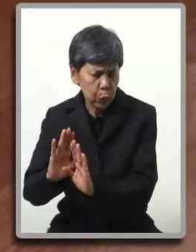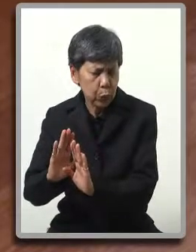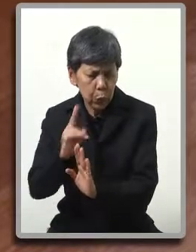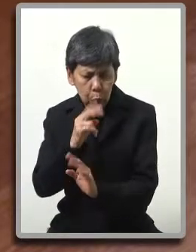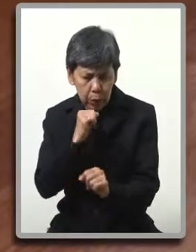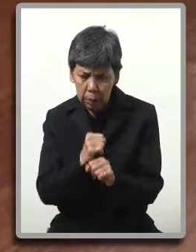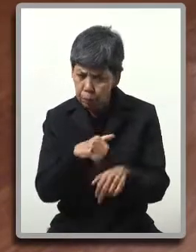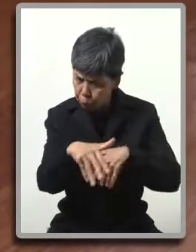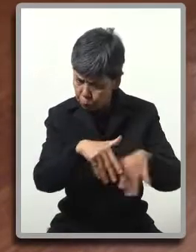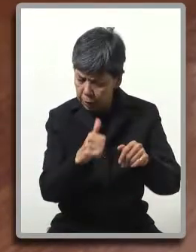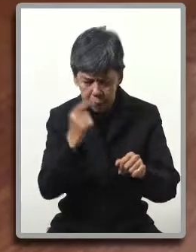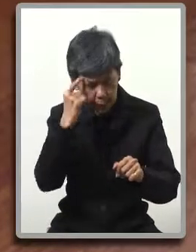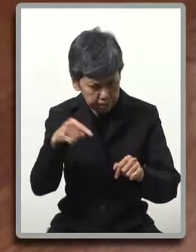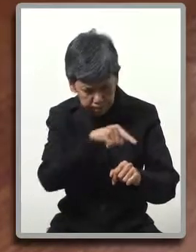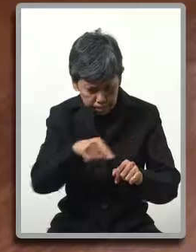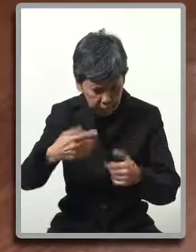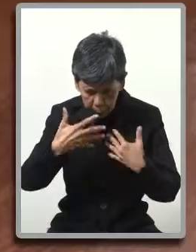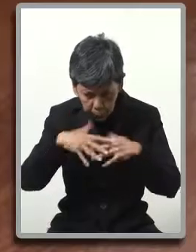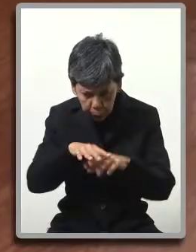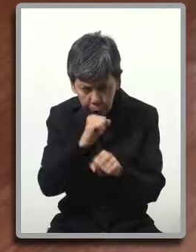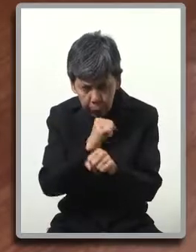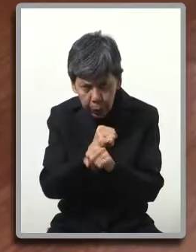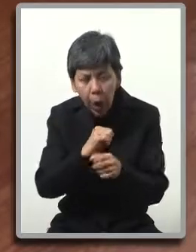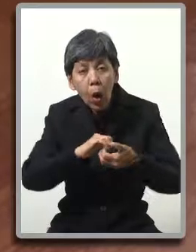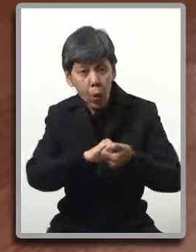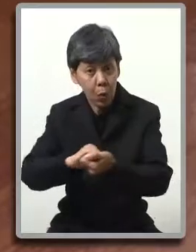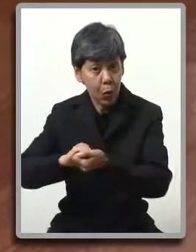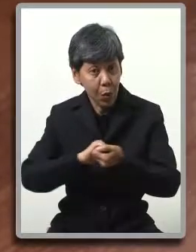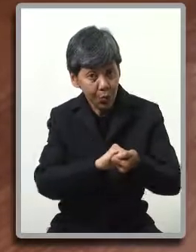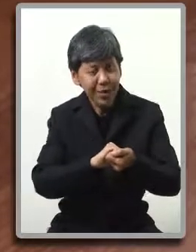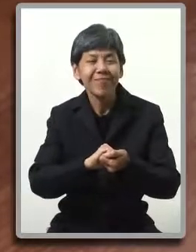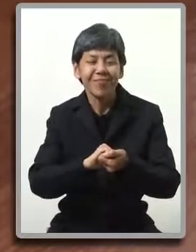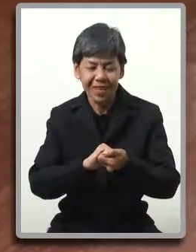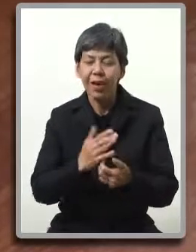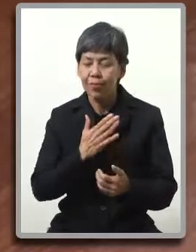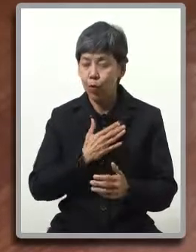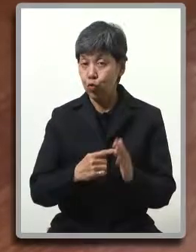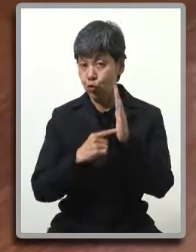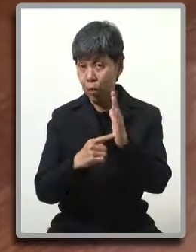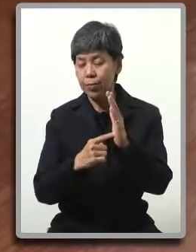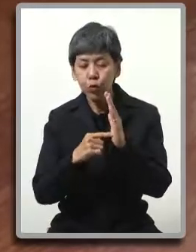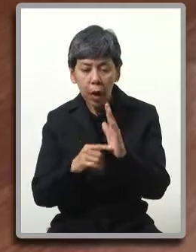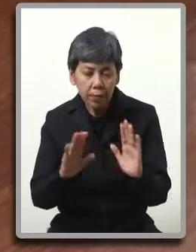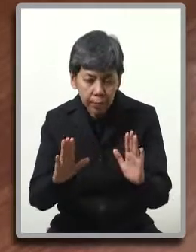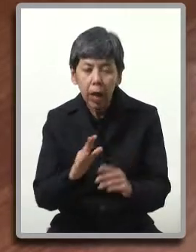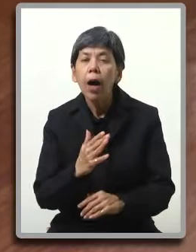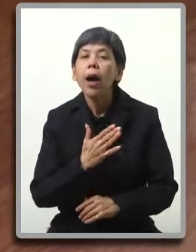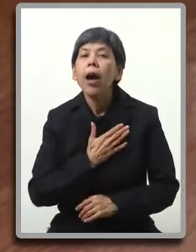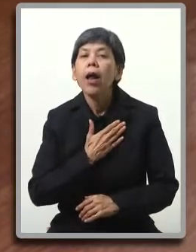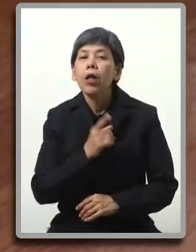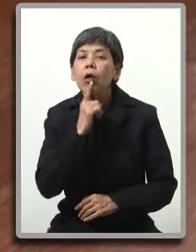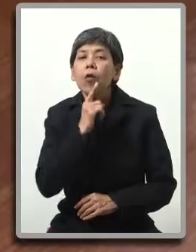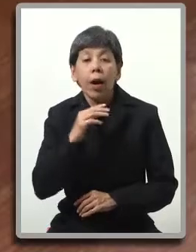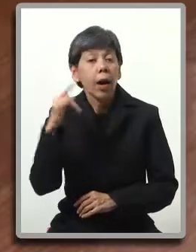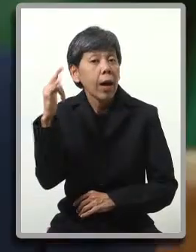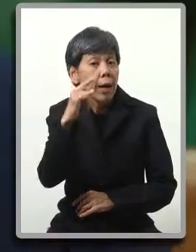ไปวางร่วมกันนะแล้วก็ใช้ความร่วมมือในการแก้ไขปัญหา ผมยกตัวอย่างนึงให้เขาผมบอกว่าเวลาคุณขึ้นเ